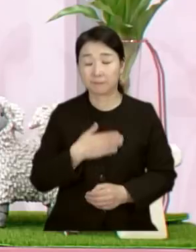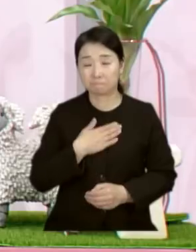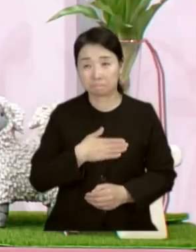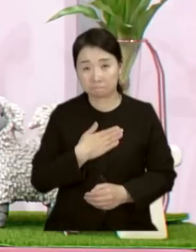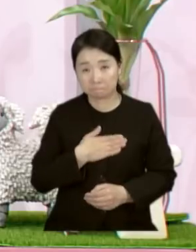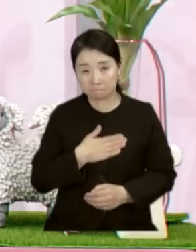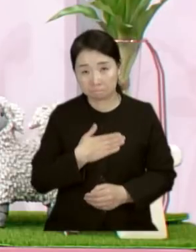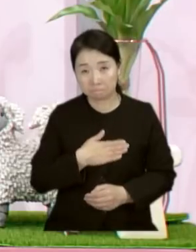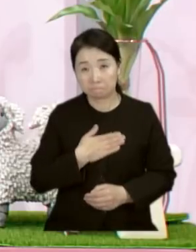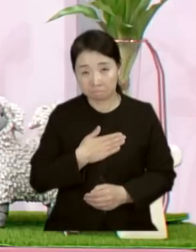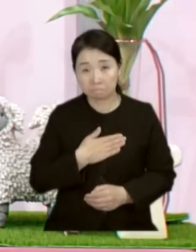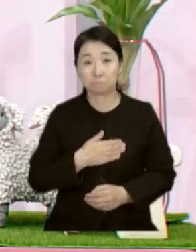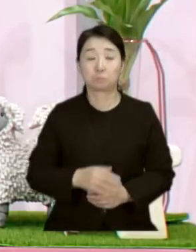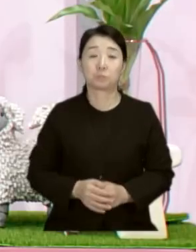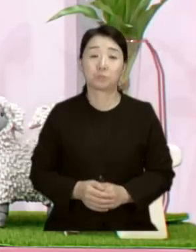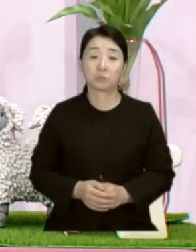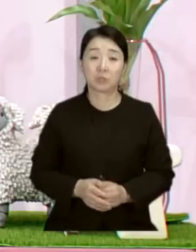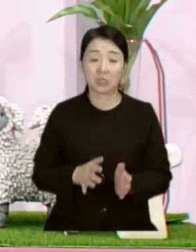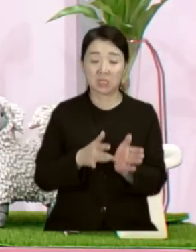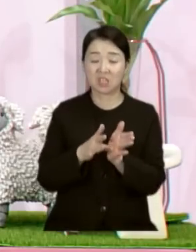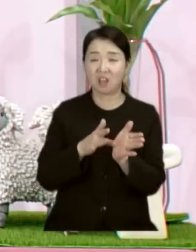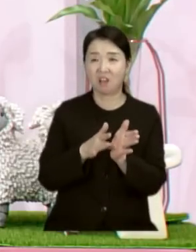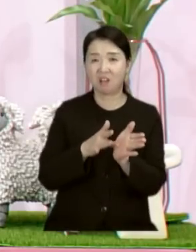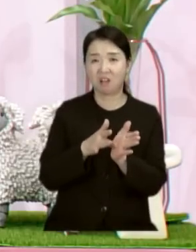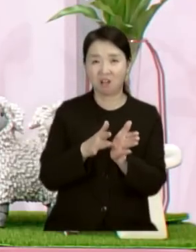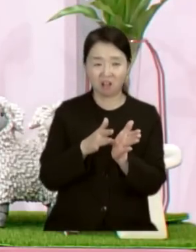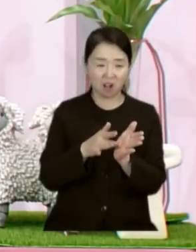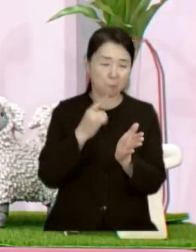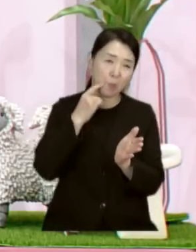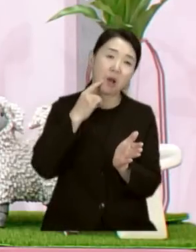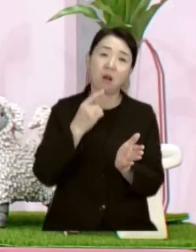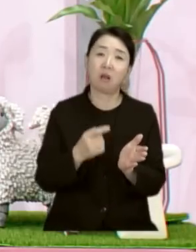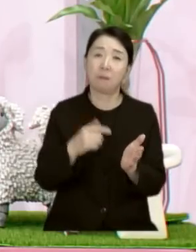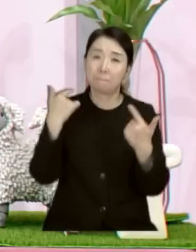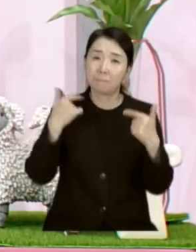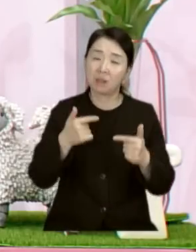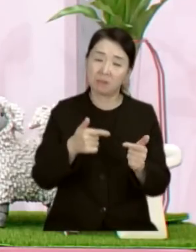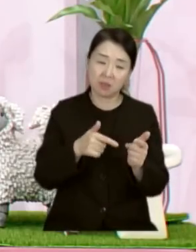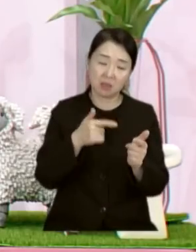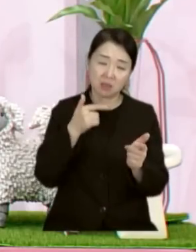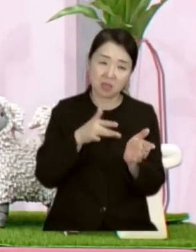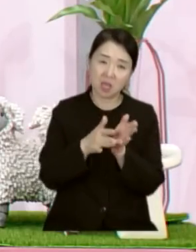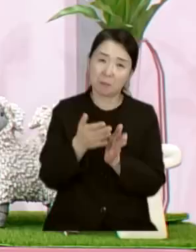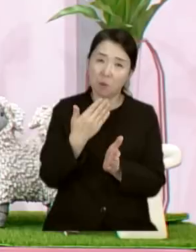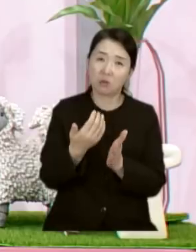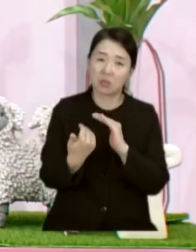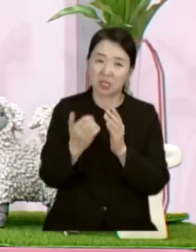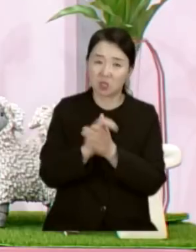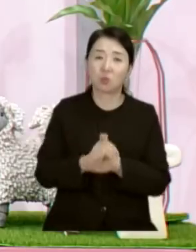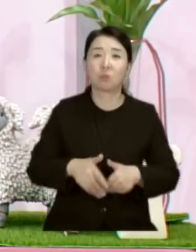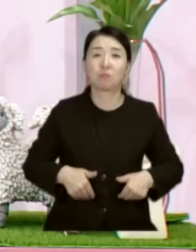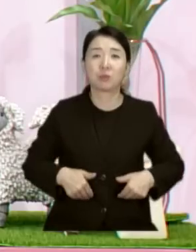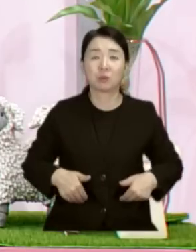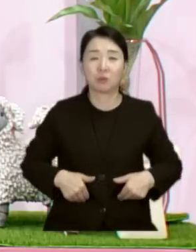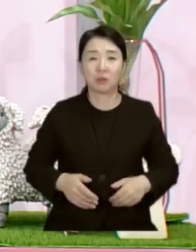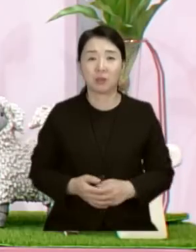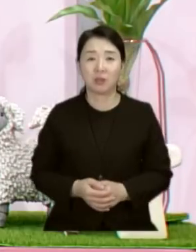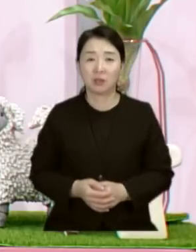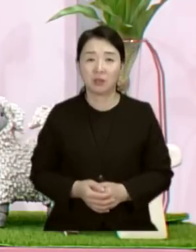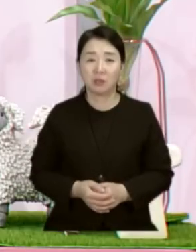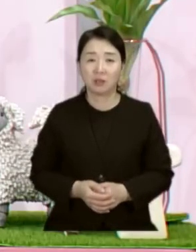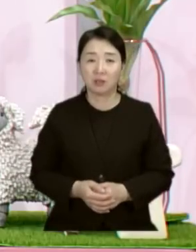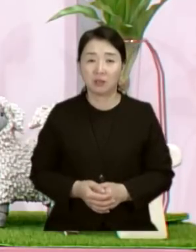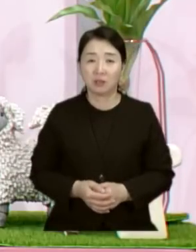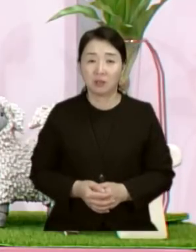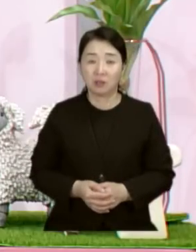네 알겠습니다 하고 근데 결핵약이 굉장히 독해요. 독해요. 예. 매일매일 먹기 전에 기도하고 먹어야 돼요. 안 그러면